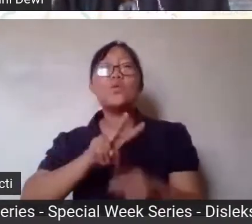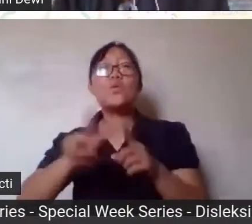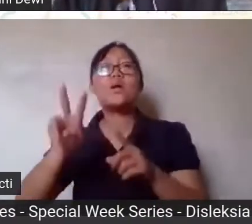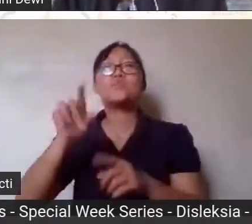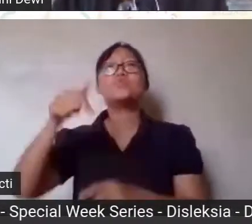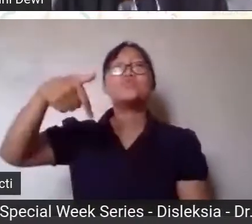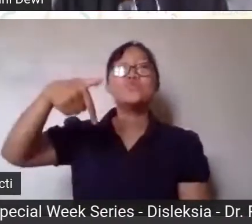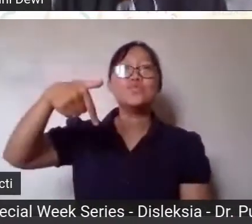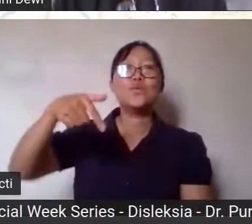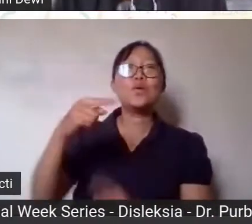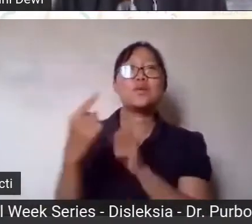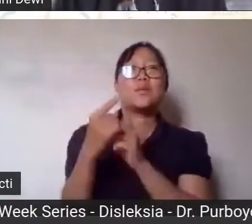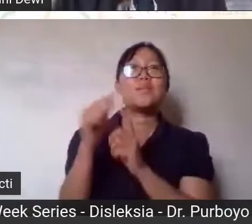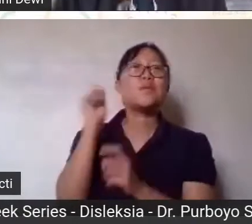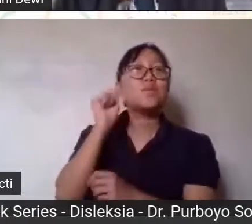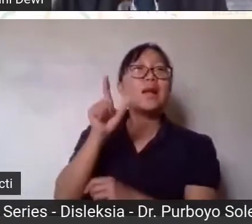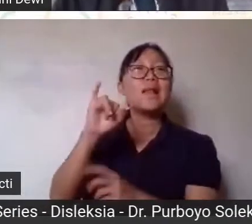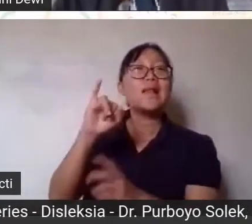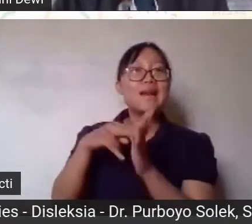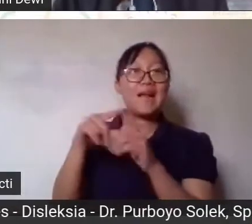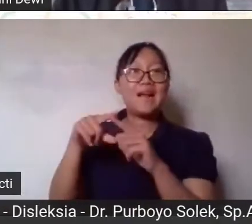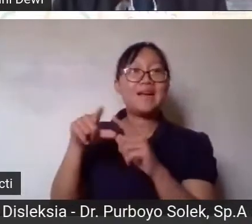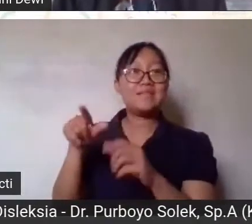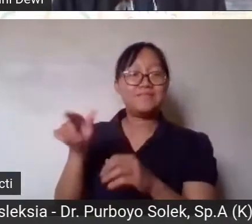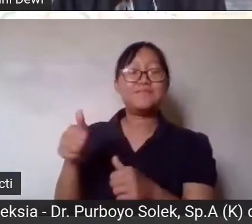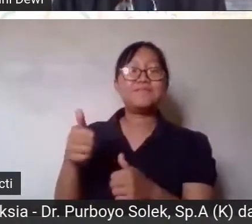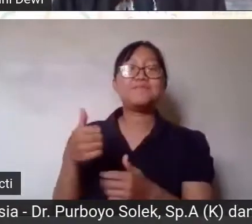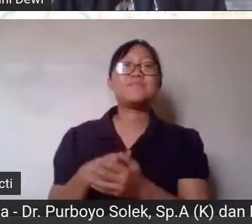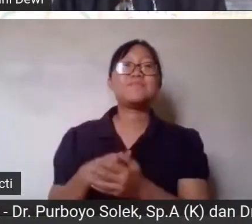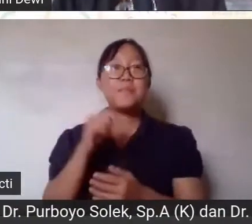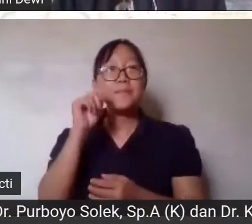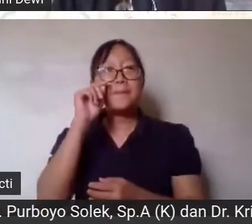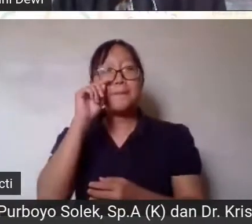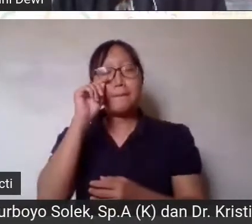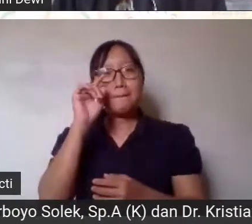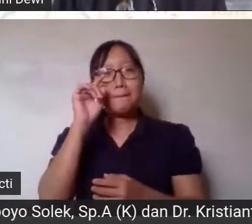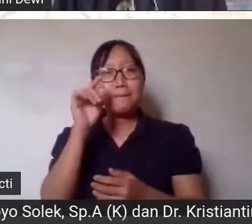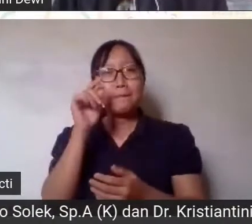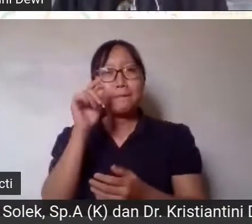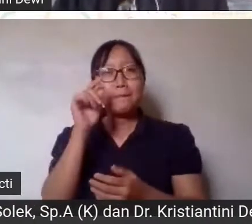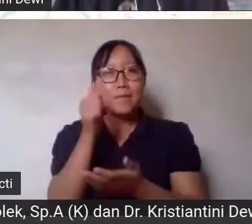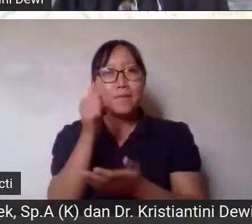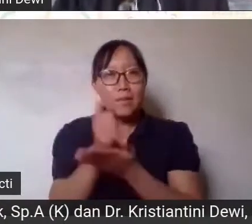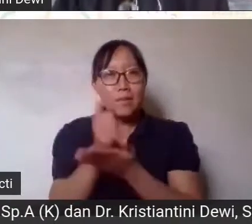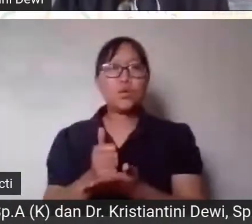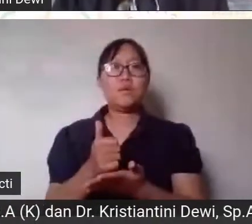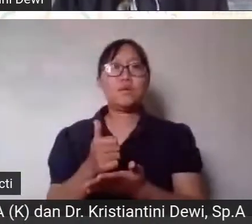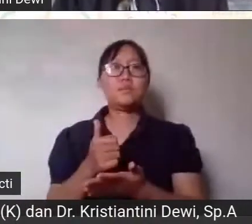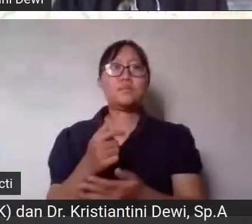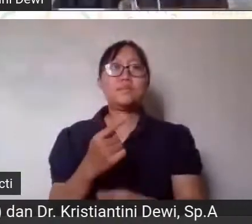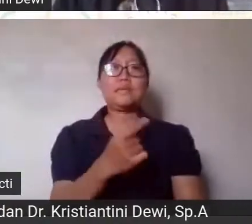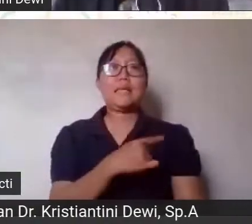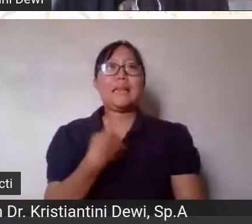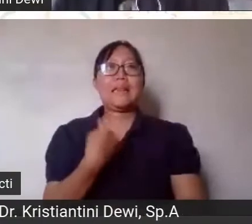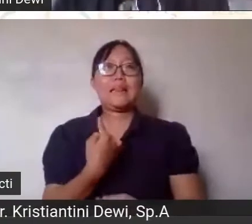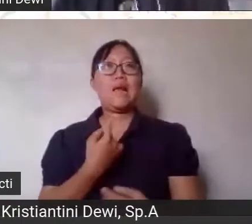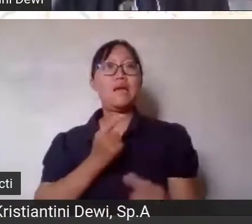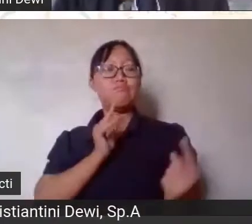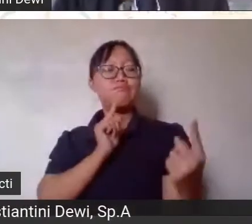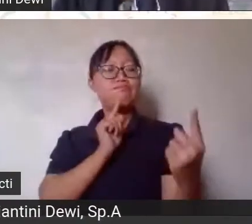apa? Sesungguhnya di dalam kita kemudian berhadapan dengan anak-anak area